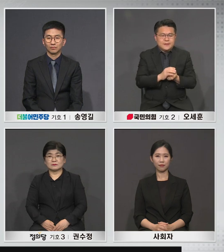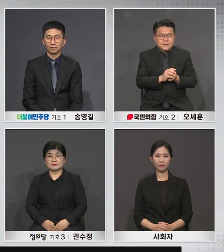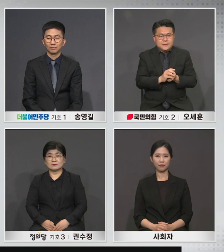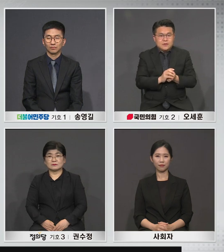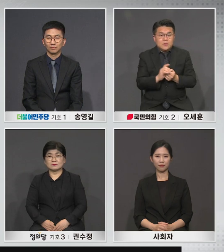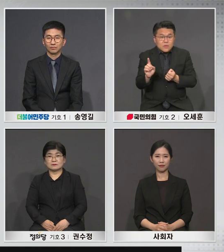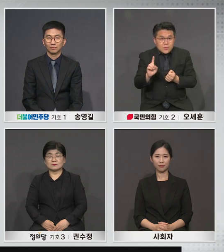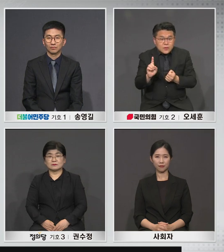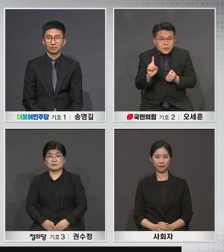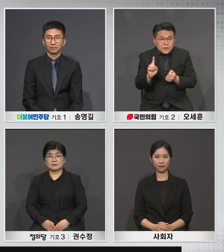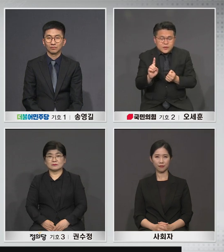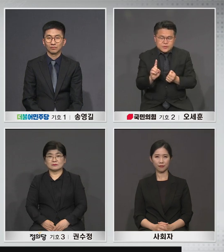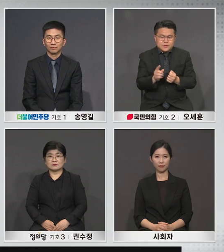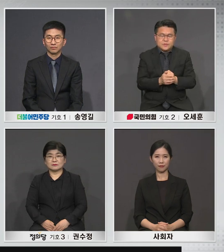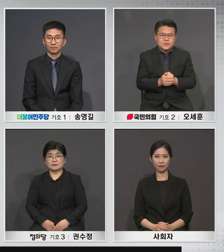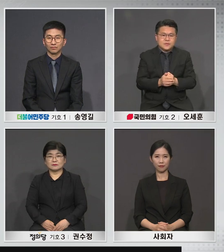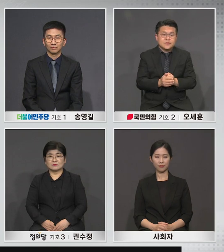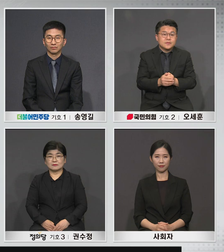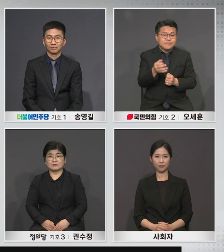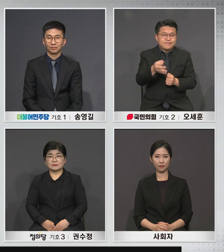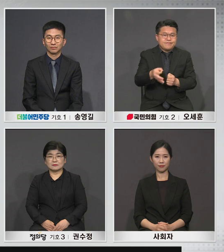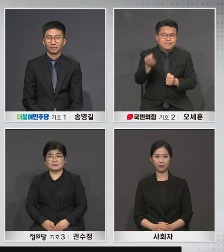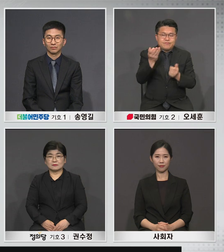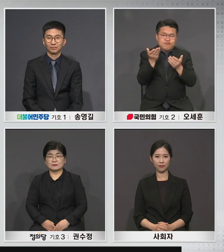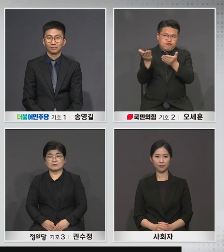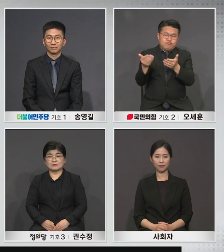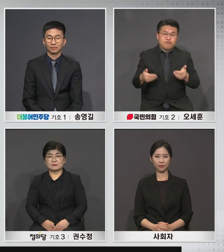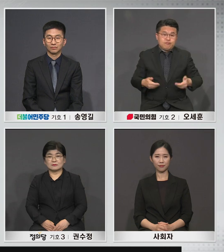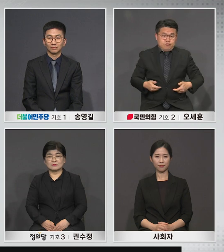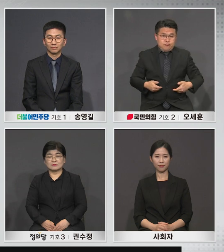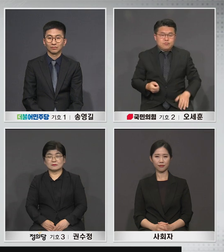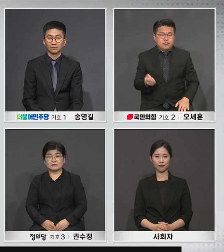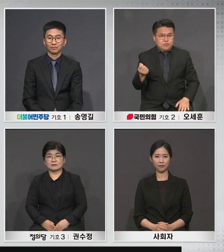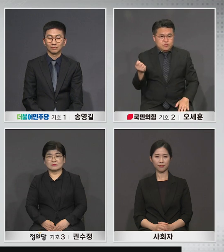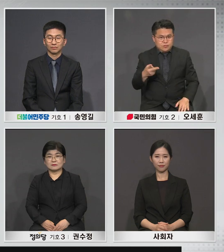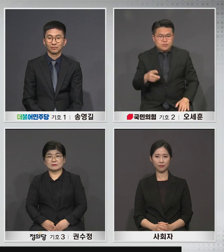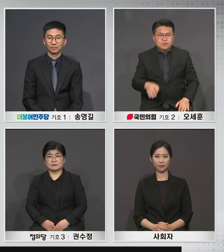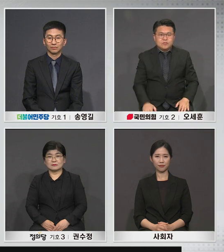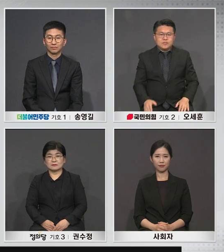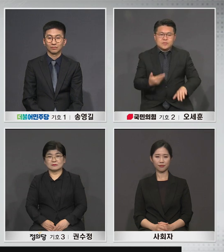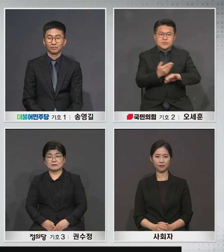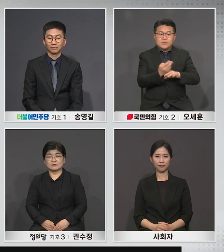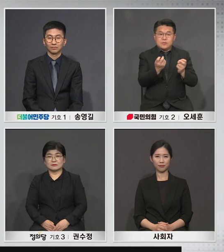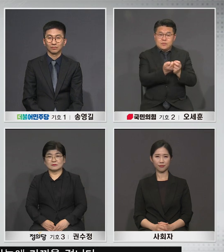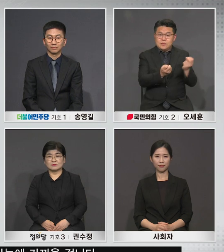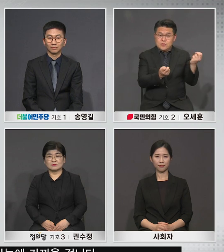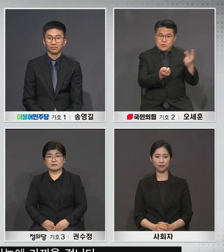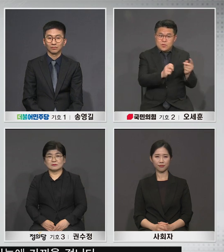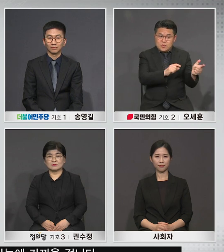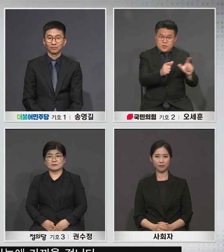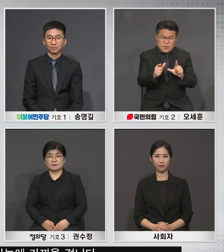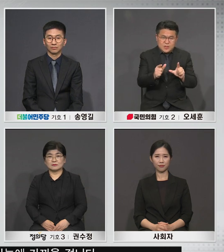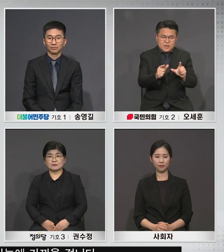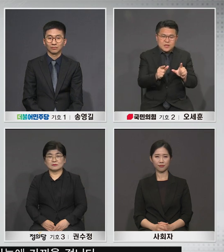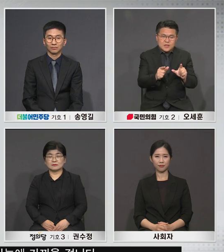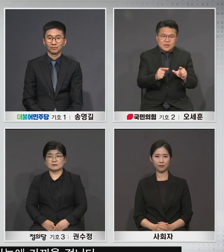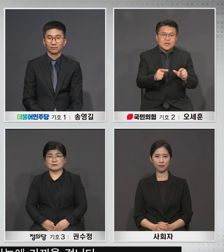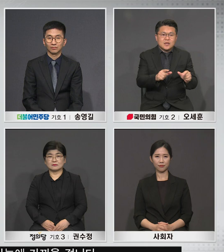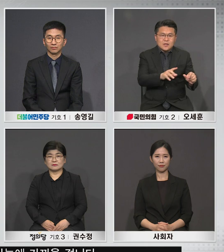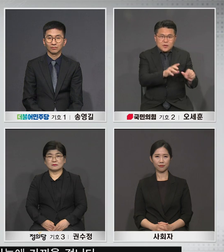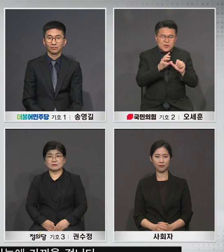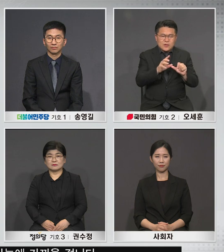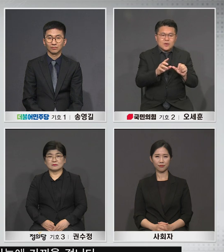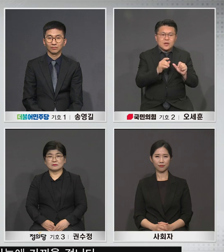적정하게 올려주는 것은 저는 맞다고 보고요. 그 외의 방법으로 서민들을 보호를 해야지